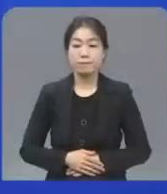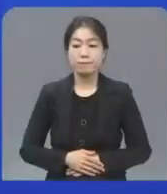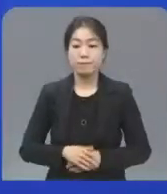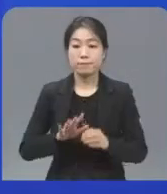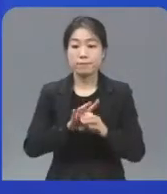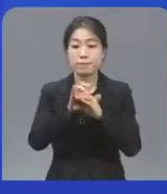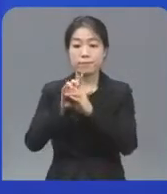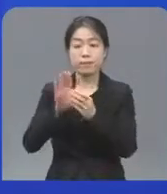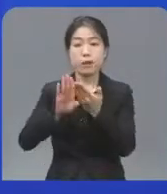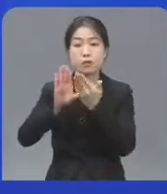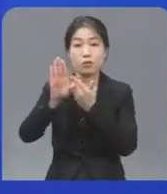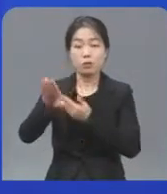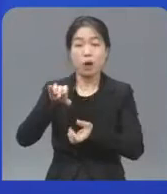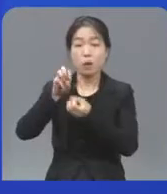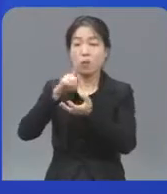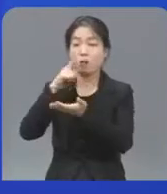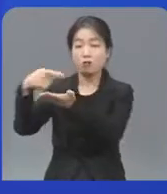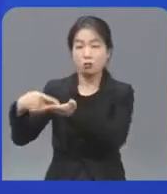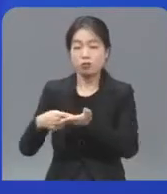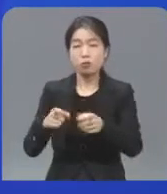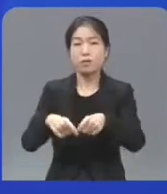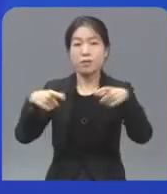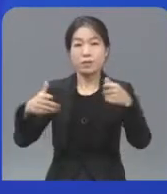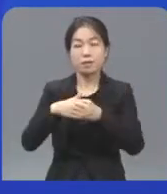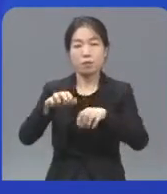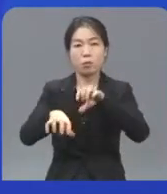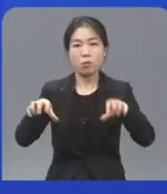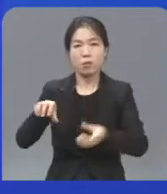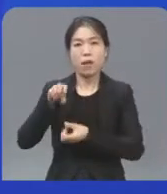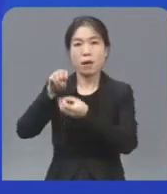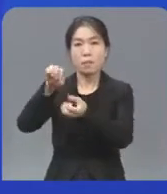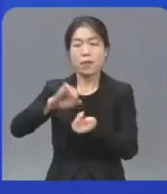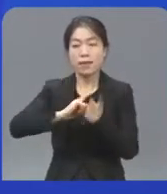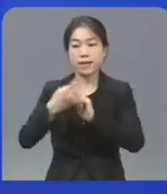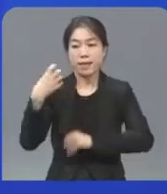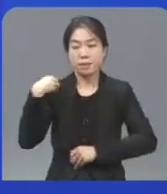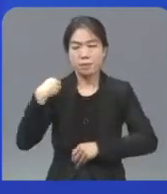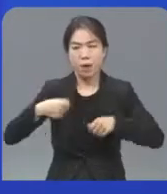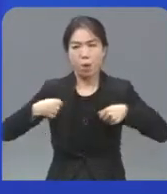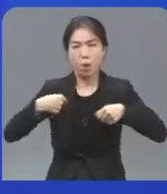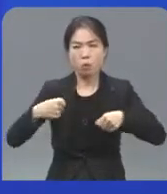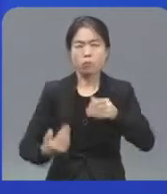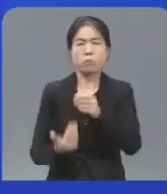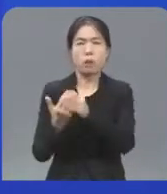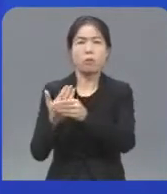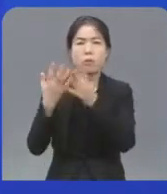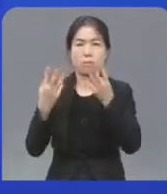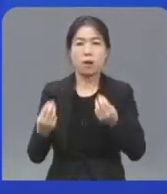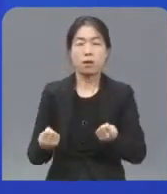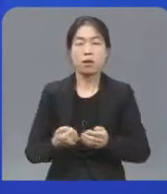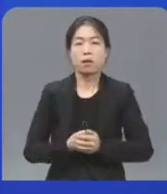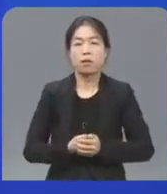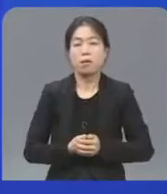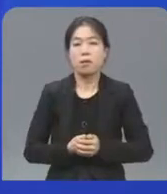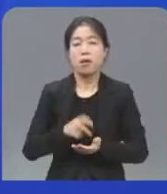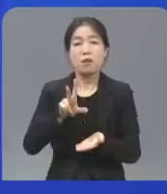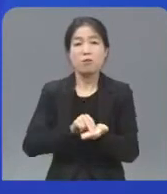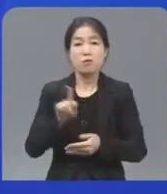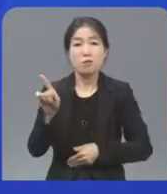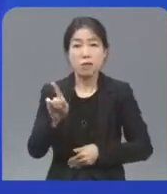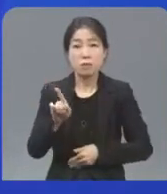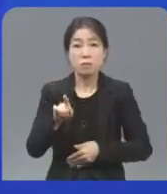그런 알고 이후 배달 주문이 크게 늘면서 곳곳에서 배달대행 오토바이 사고가 끊이지 않고 있습니다 문제는